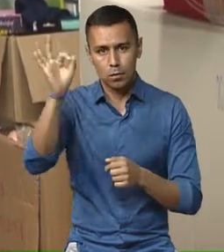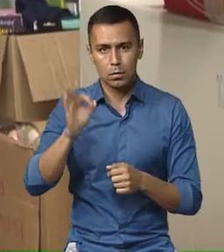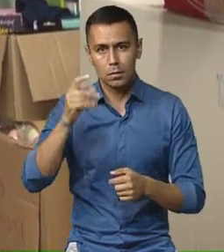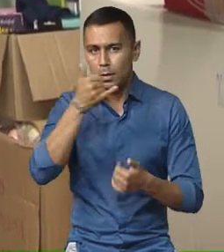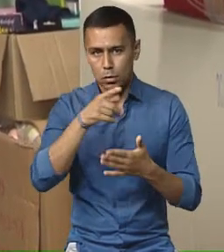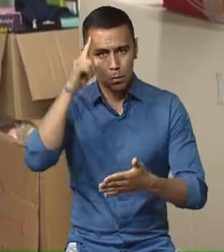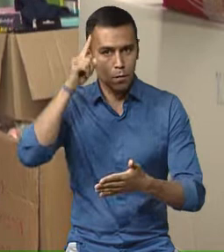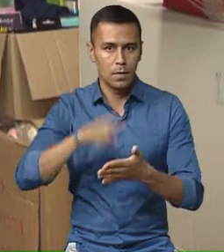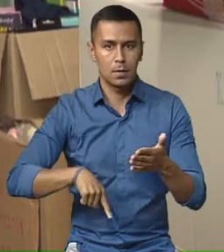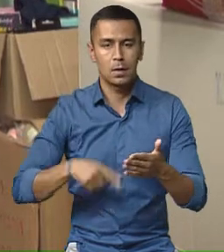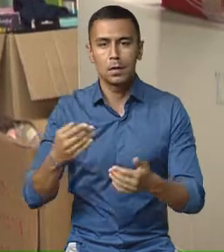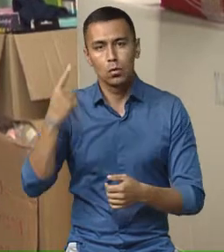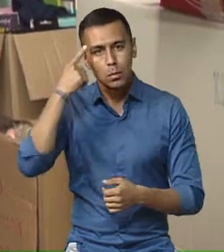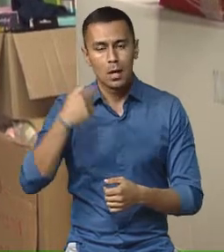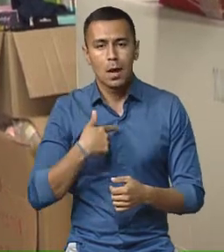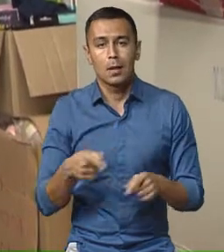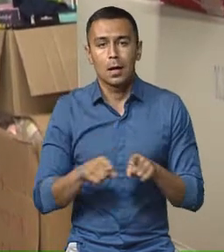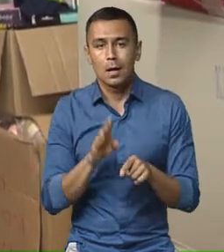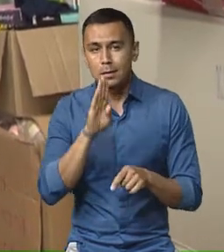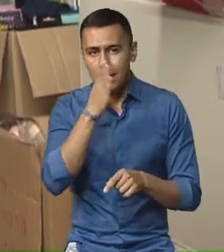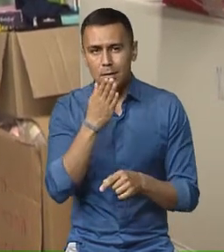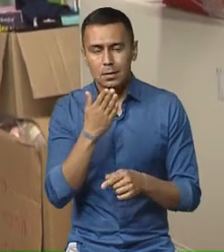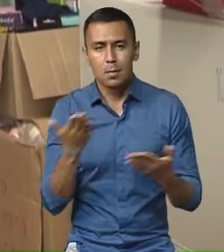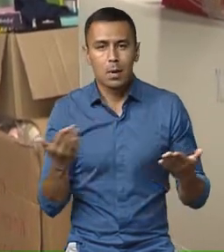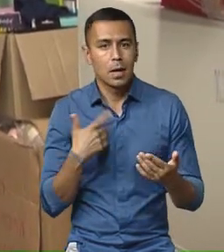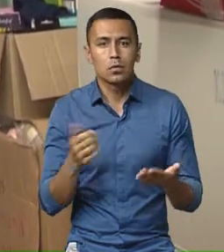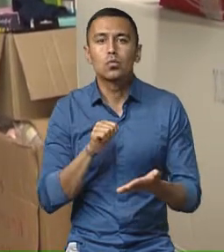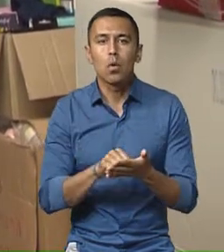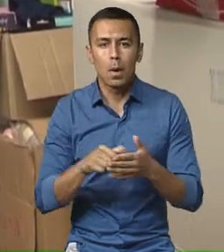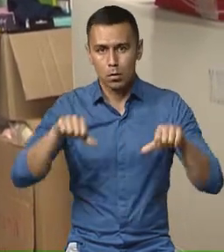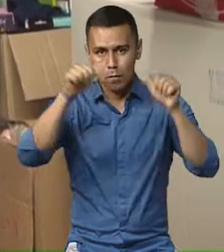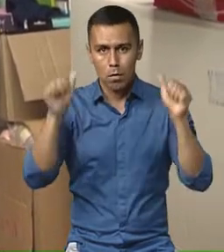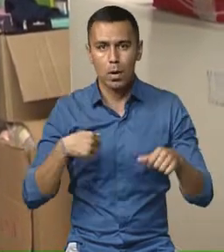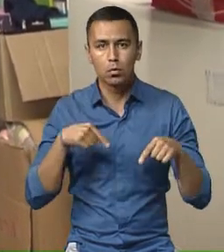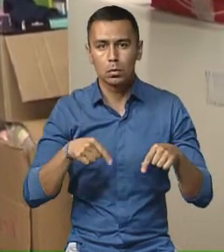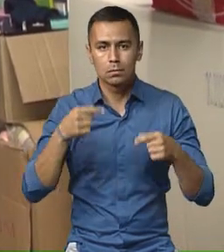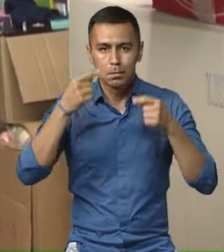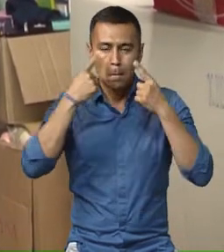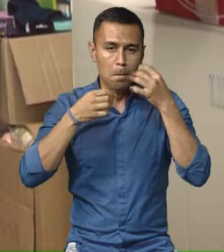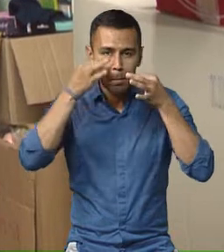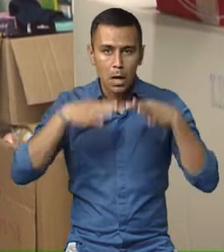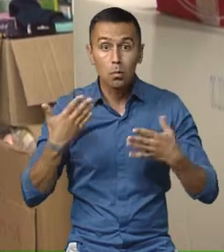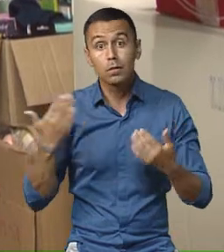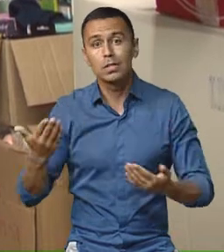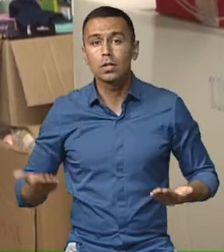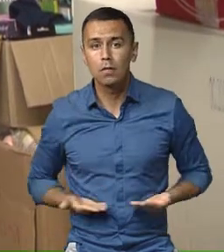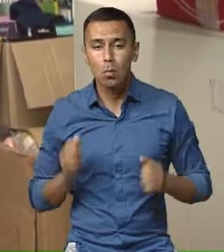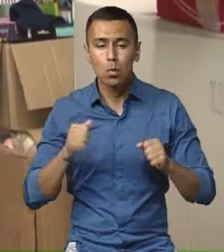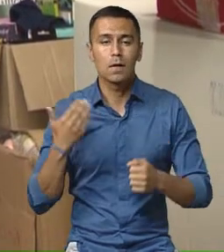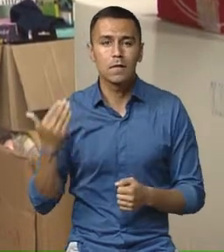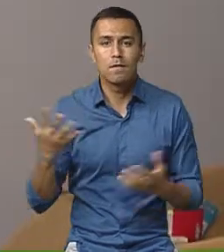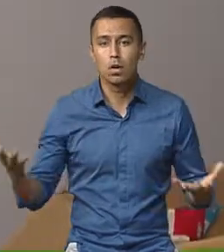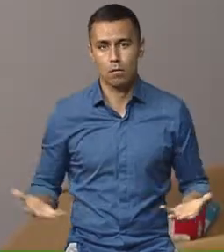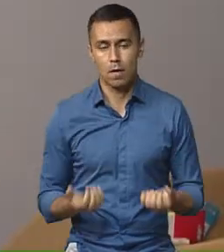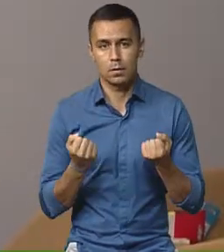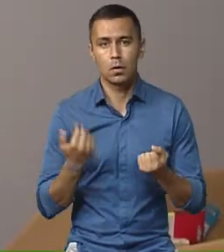віриш. Ти думаєш, Боже, я така зрадниця, мабуть, я якісь документи оформлюю, я тут плачу, а може він живий, а може він